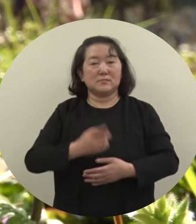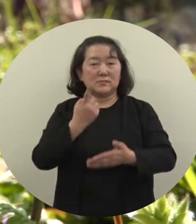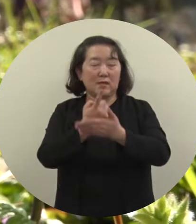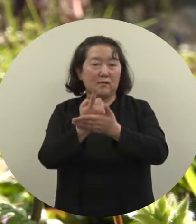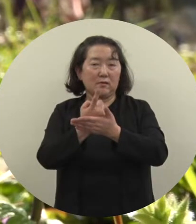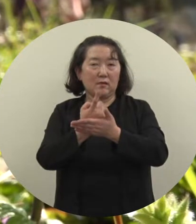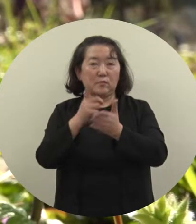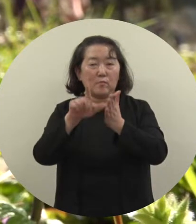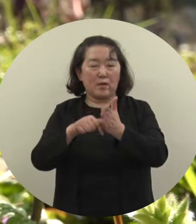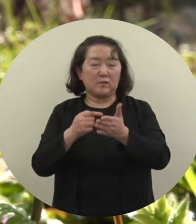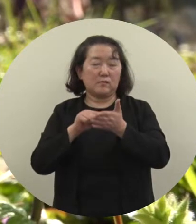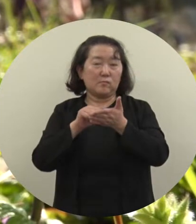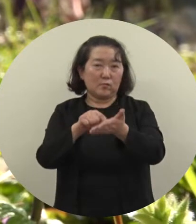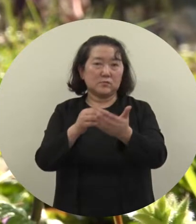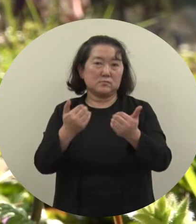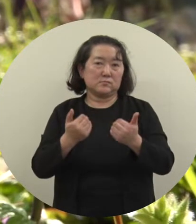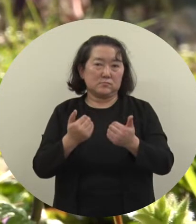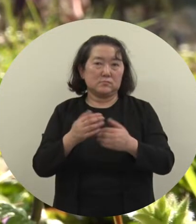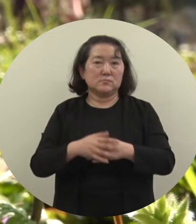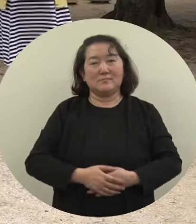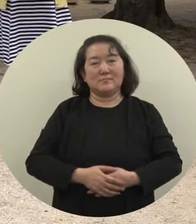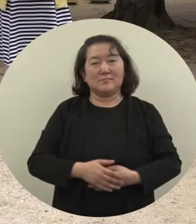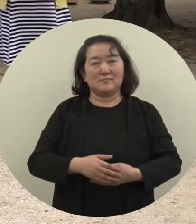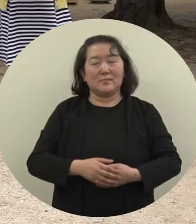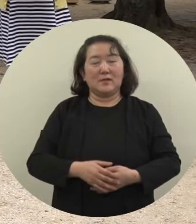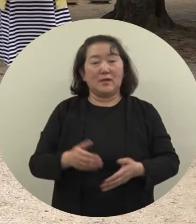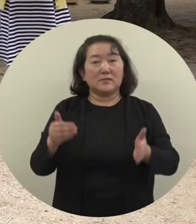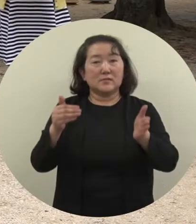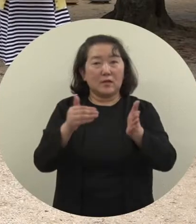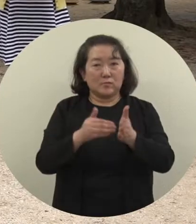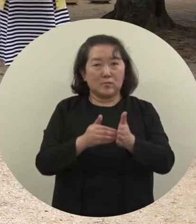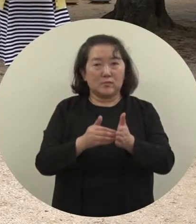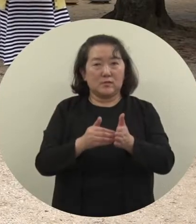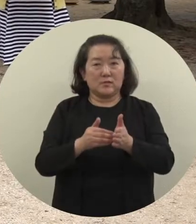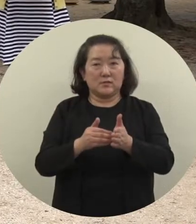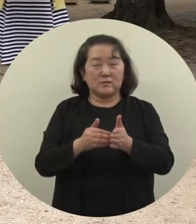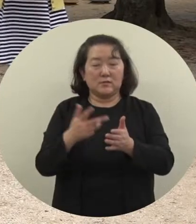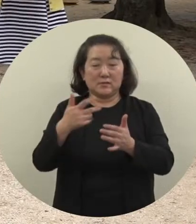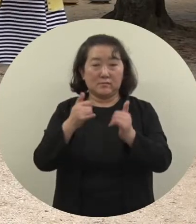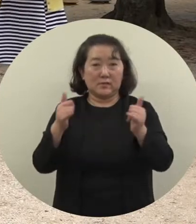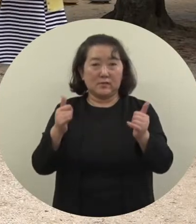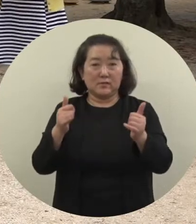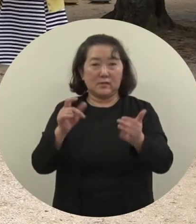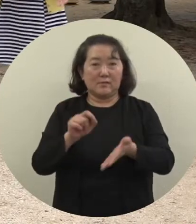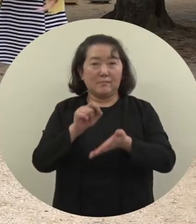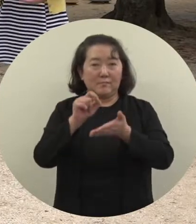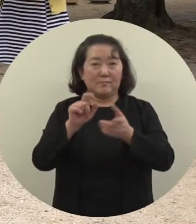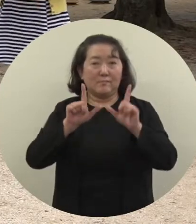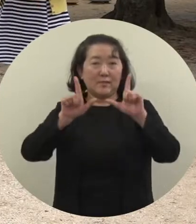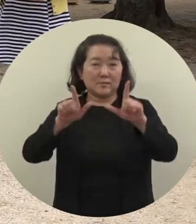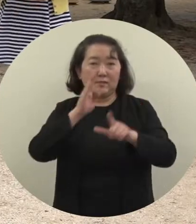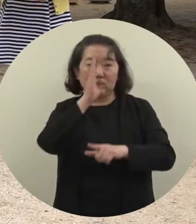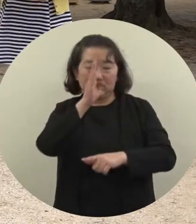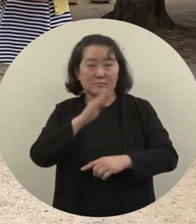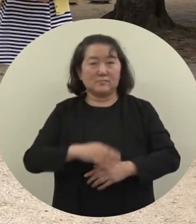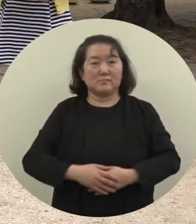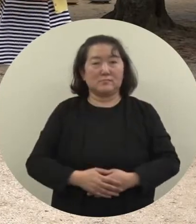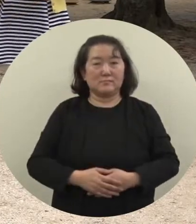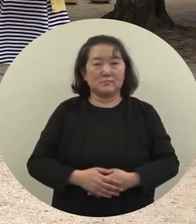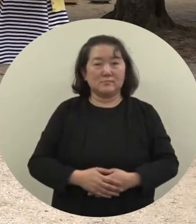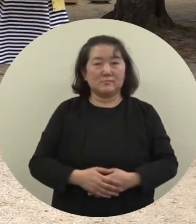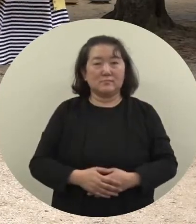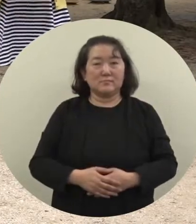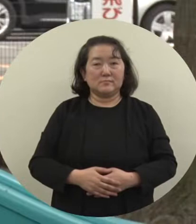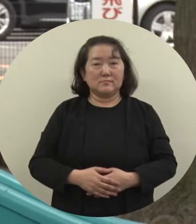方はぜひ参加してみてください。では最後に一言、市民の方にメッセージをお願いいたします